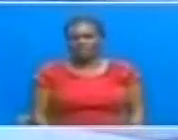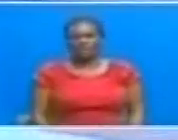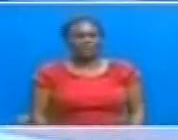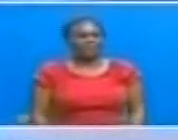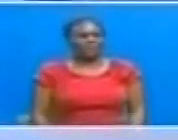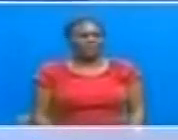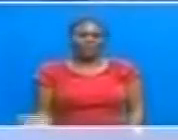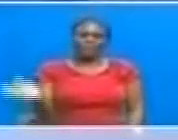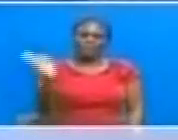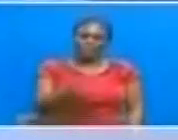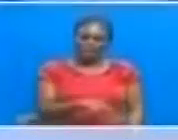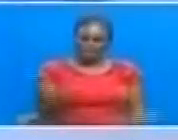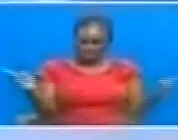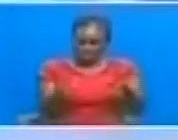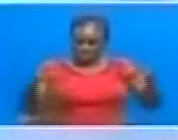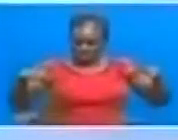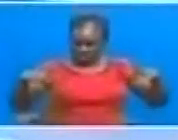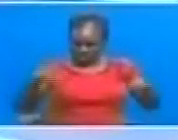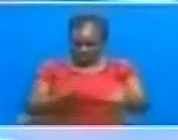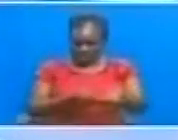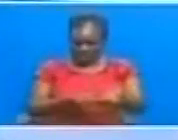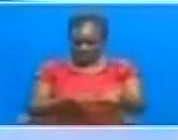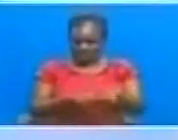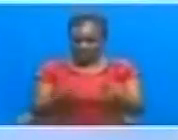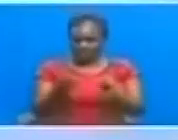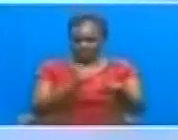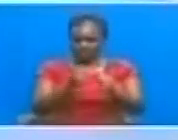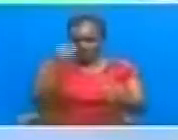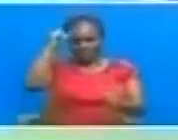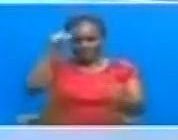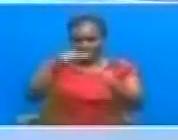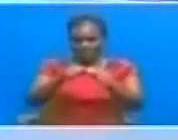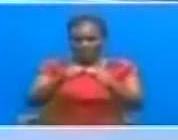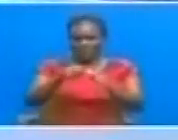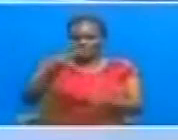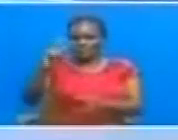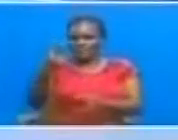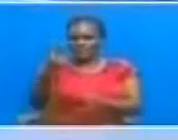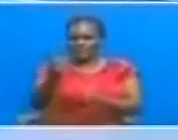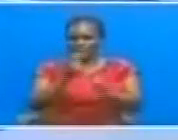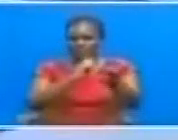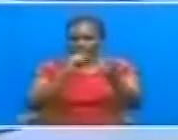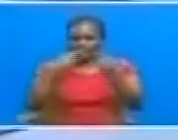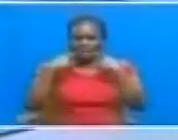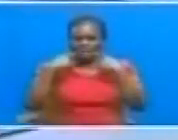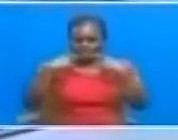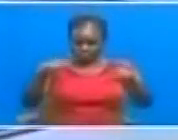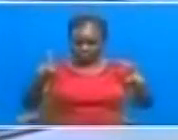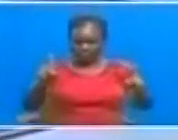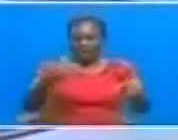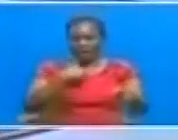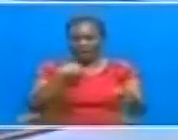Na mtutarejia katika muda usiokuwa mrefu na taarifa za sporti, lakini kumbuka katika sehemu yetu ya pili ya matangazo haya tutakuwa